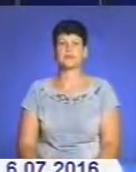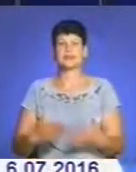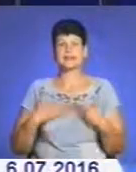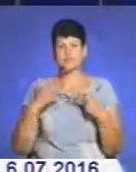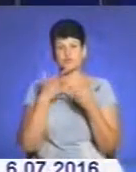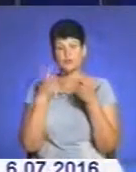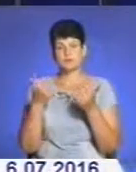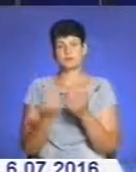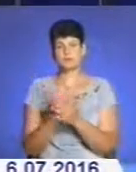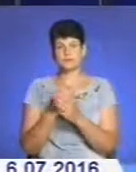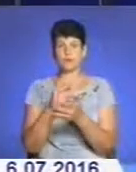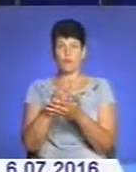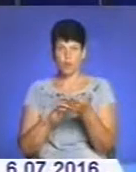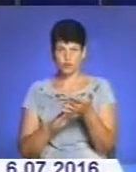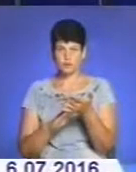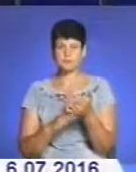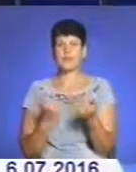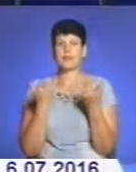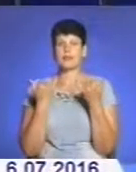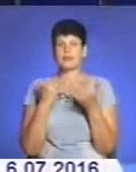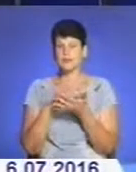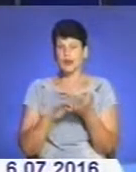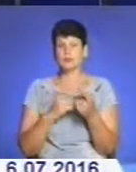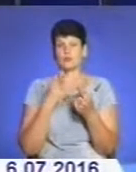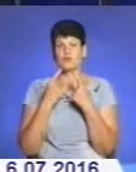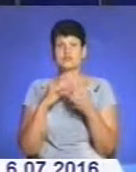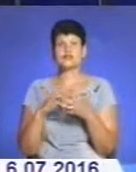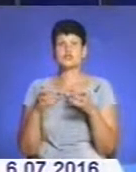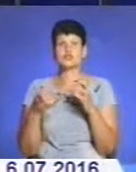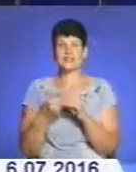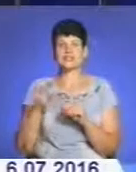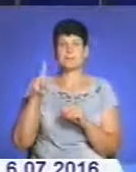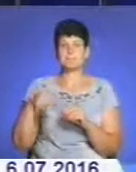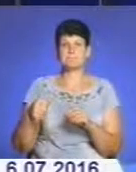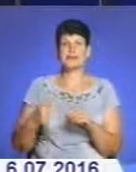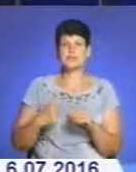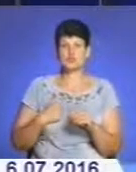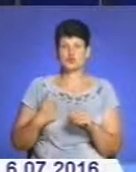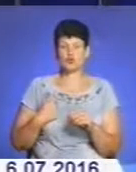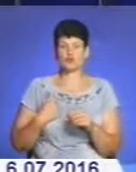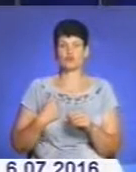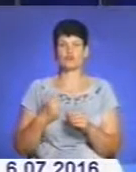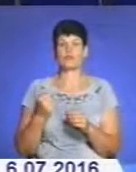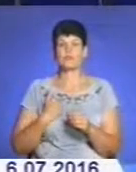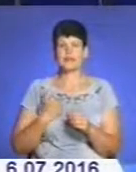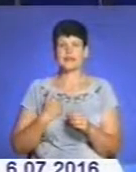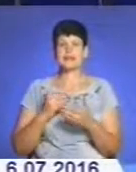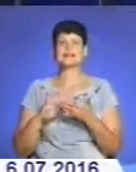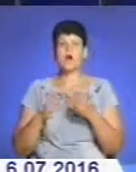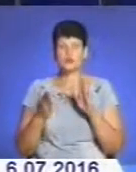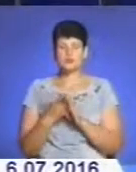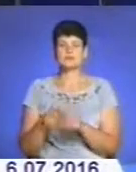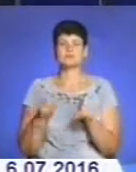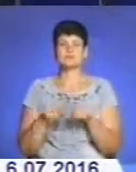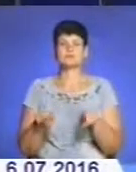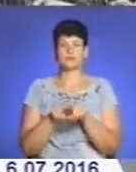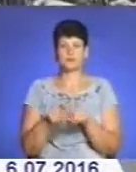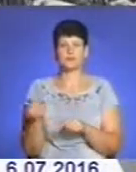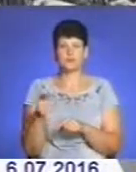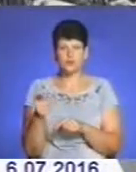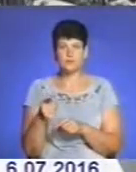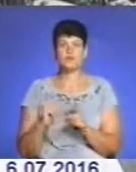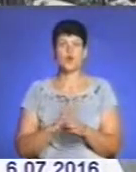випуск продовжується і далі ми поговоримо про результати призову на строкову службу і про вступ на контрактну службу на Тернопільщині. І з гостем